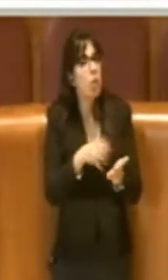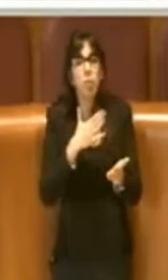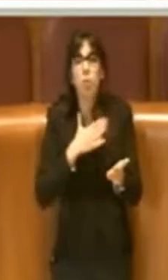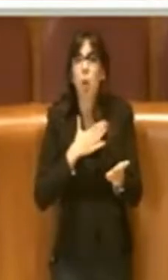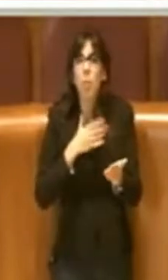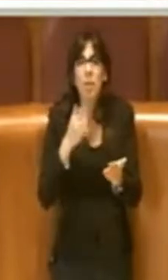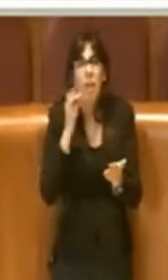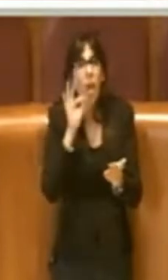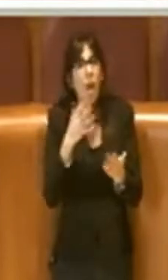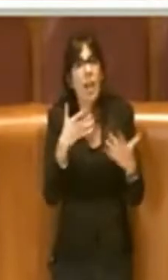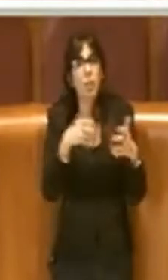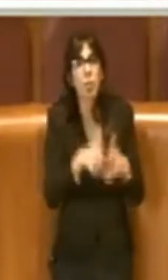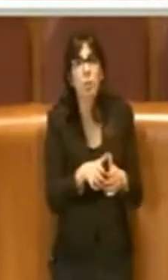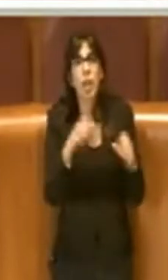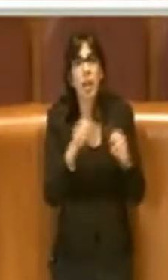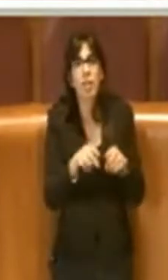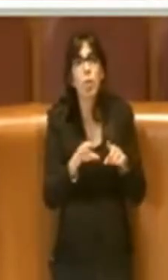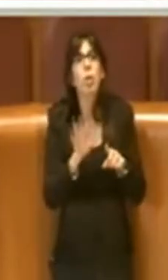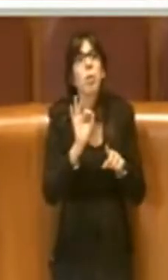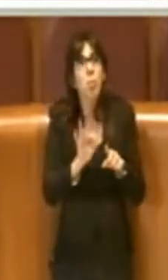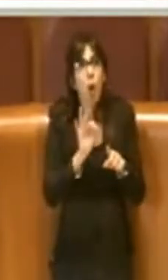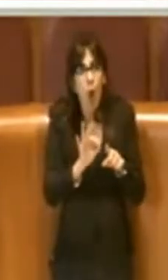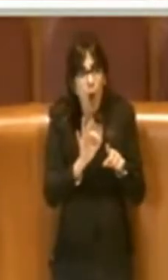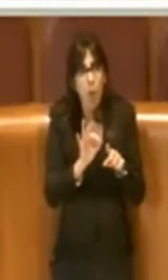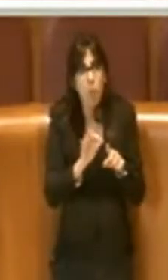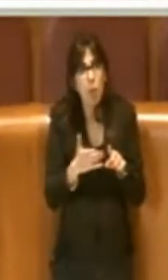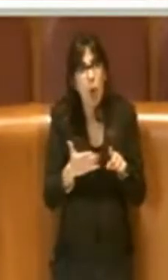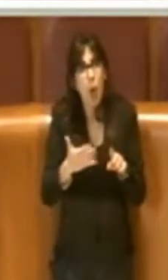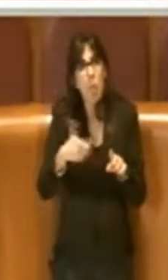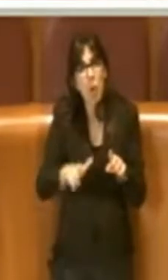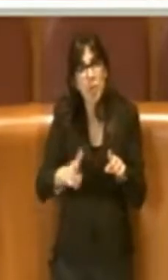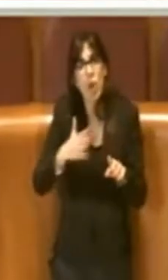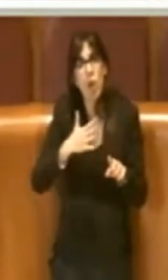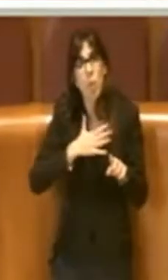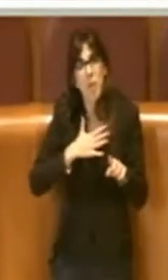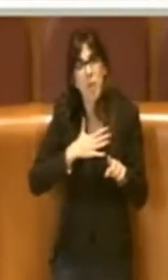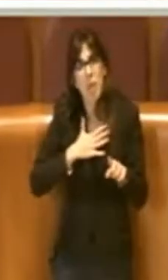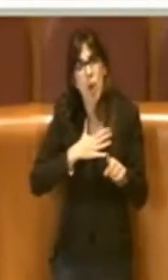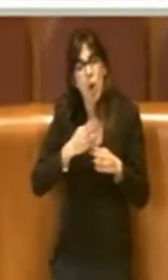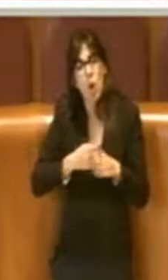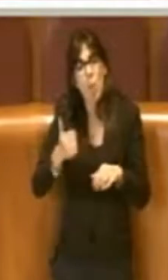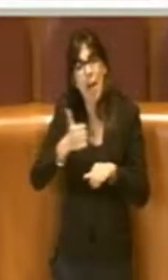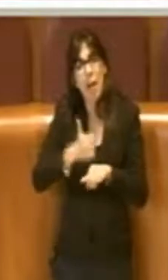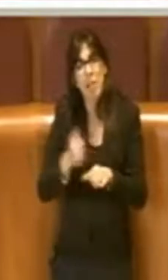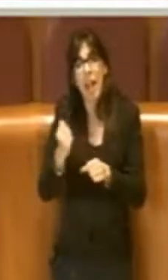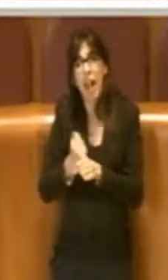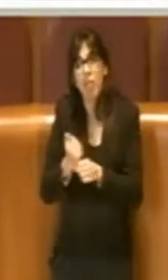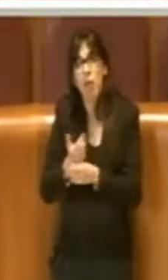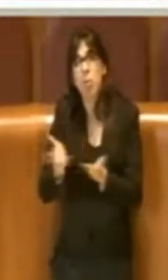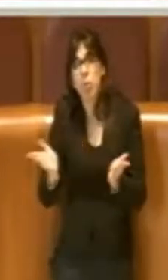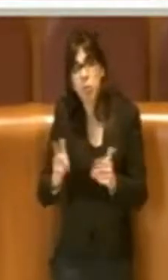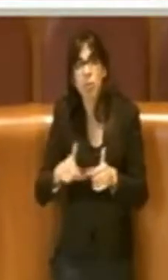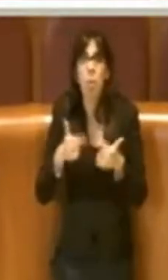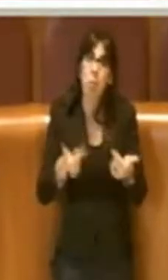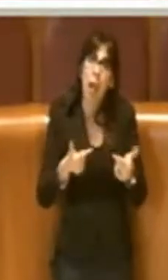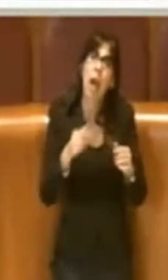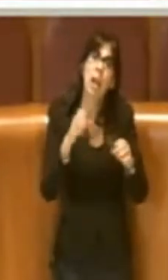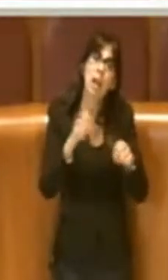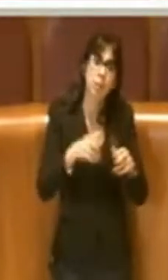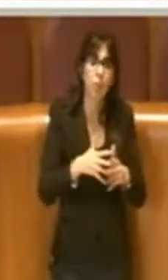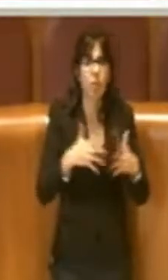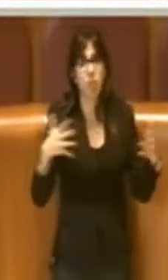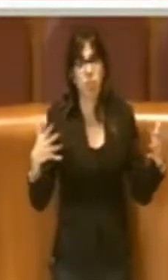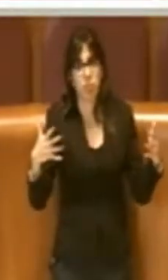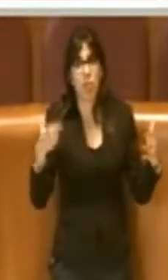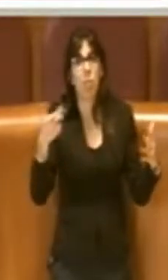rifiuti proprio da parte dei lavori pubblici. Perché si parla soprattutto di riduzione dei rifiuti in